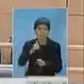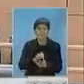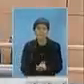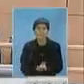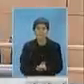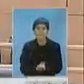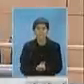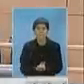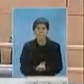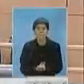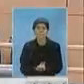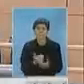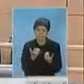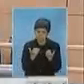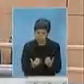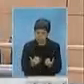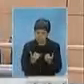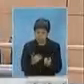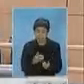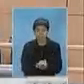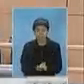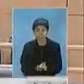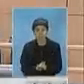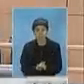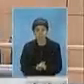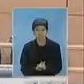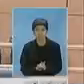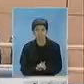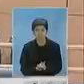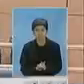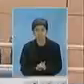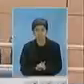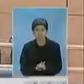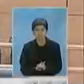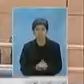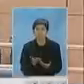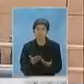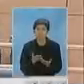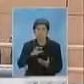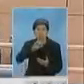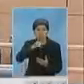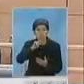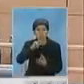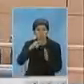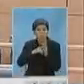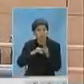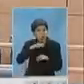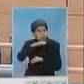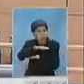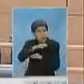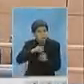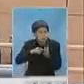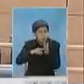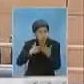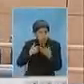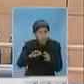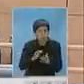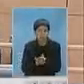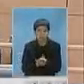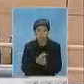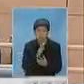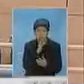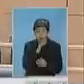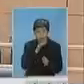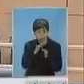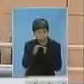ประธานตรงนี้ฮะอย่างที่คุณจตุพรยกตัวอย่างเมื่อเย็นล่ะครับว่าถ้า